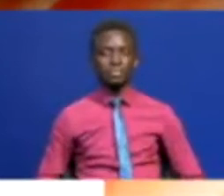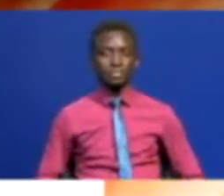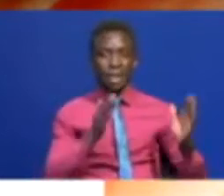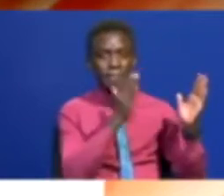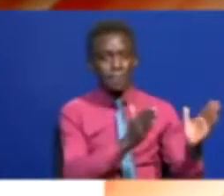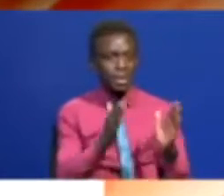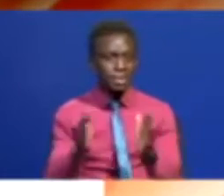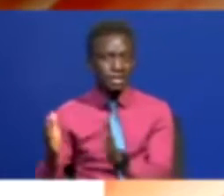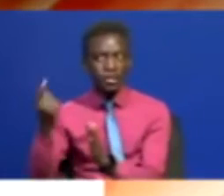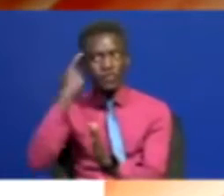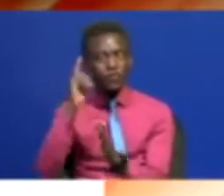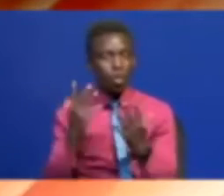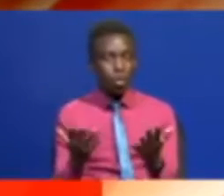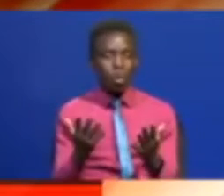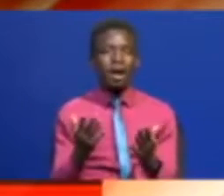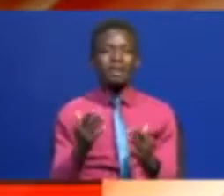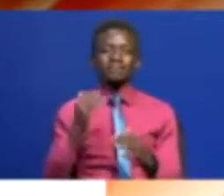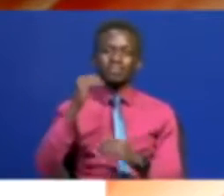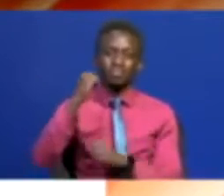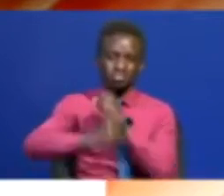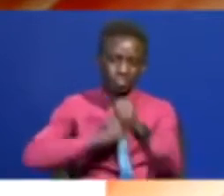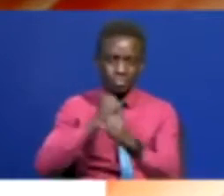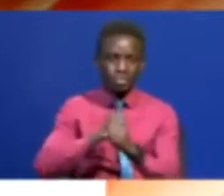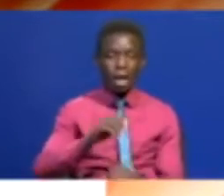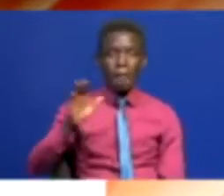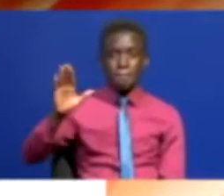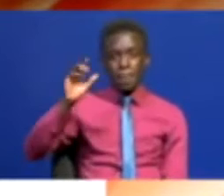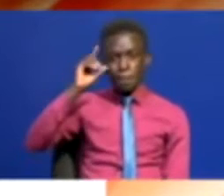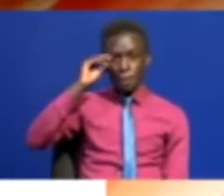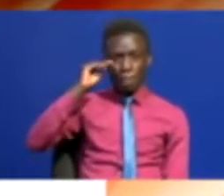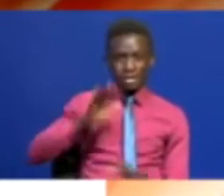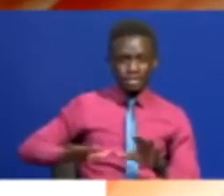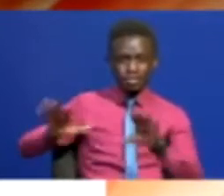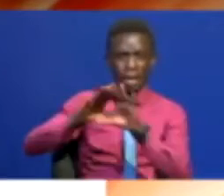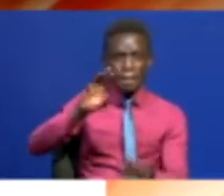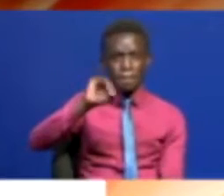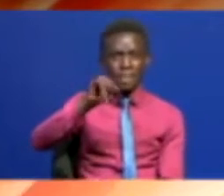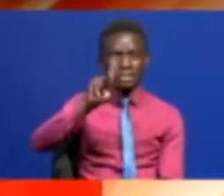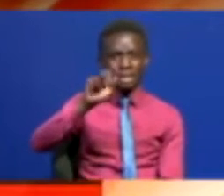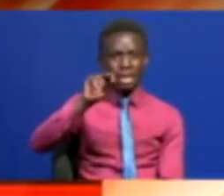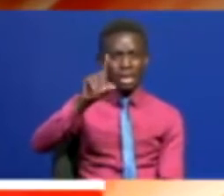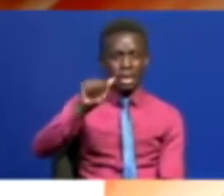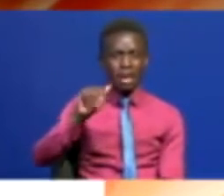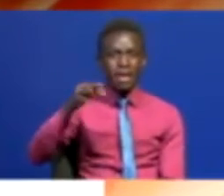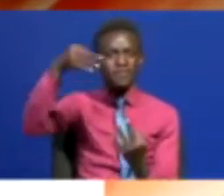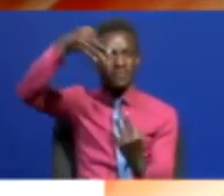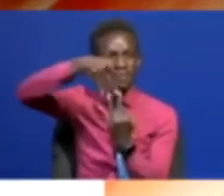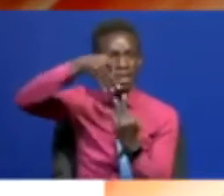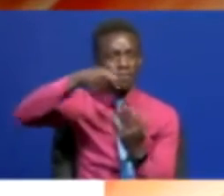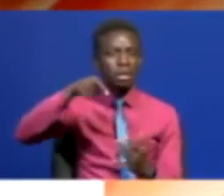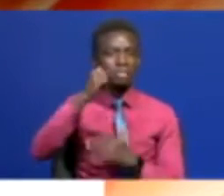Preparations for the annual Mijikenda's Chenda Chenda Festival will take place this Saturday in